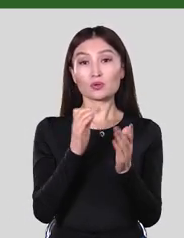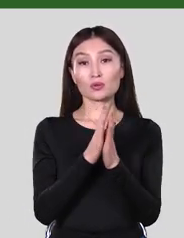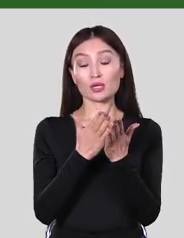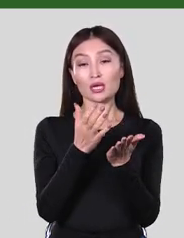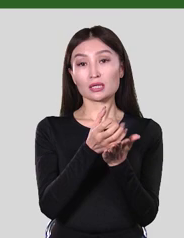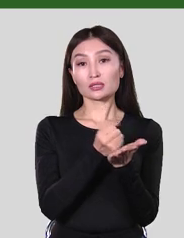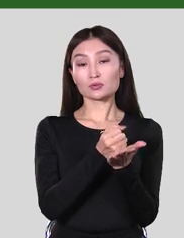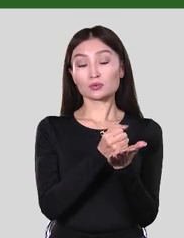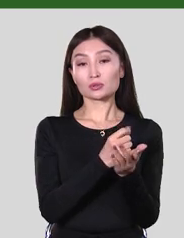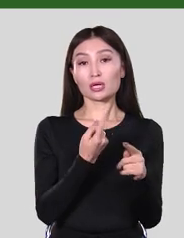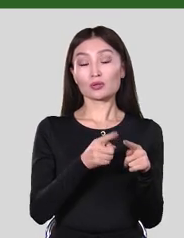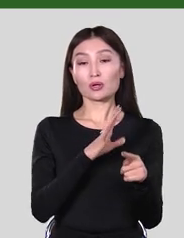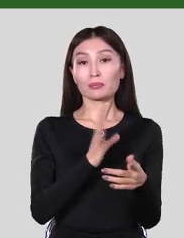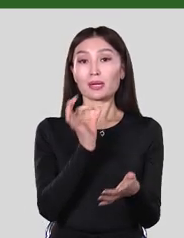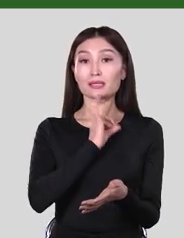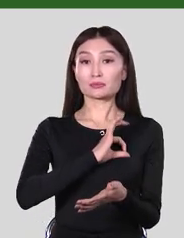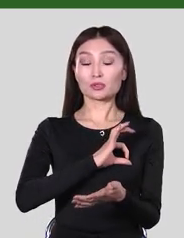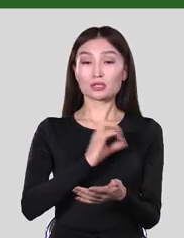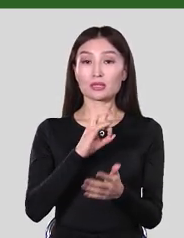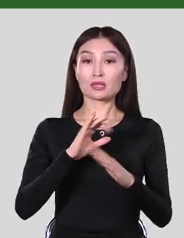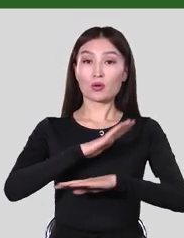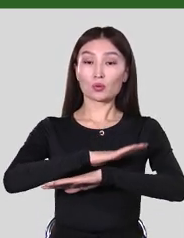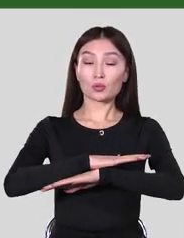информационные ресурсы, которые были использованы на